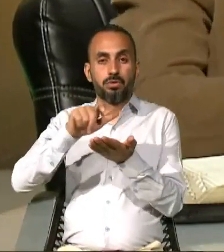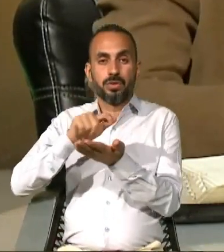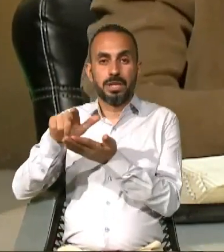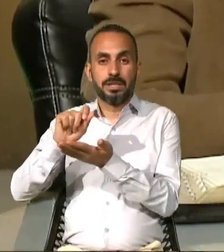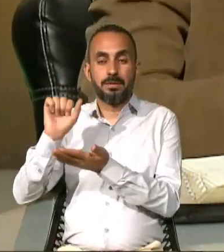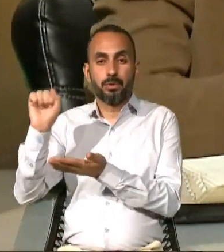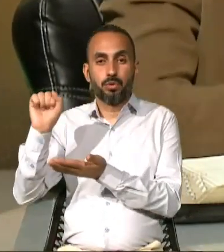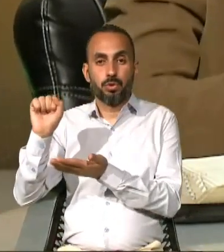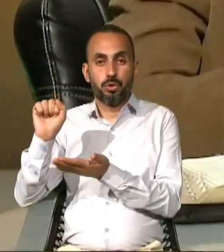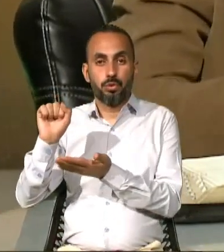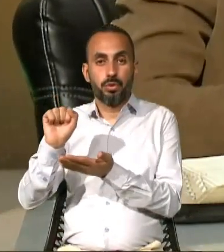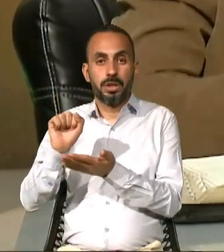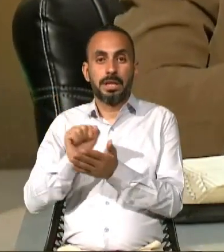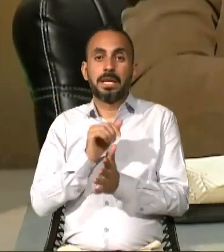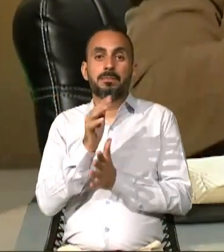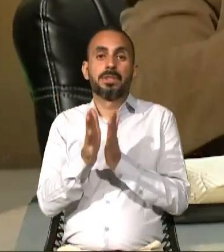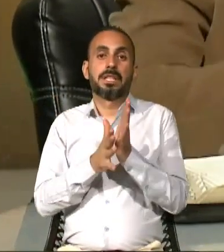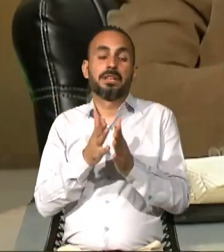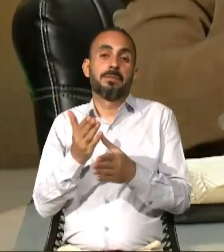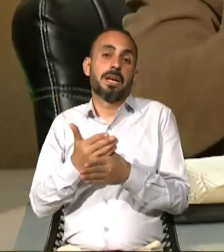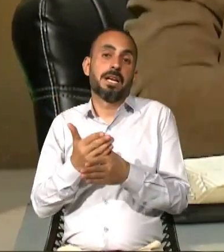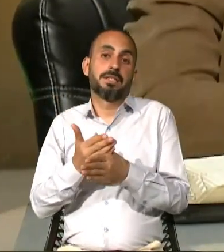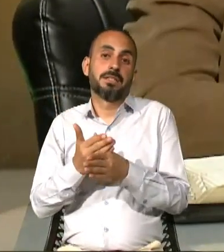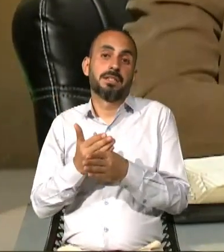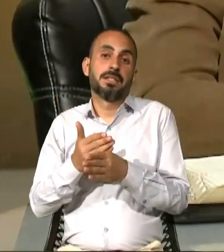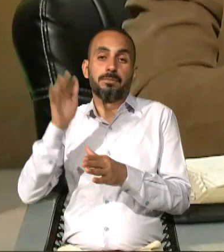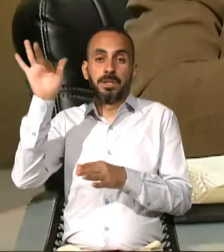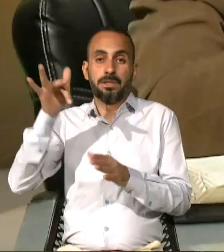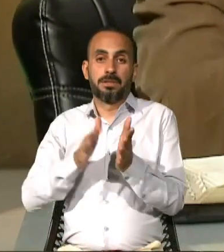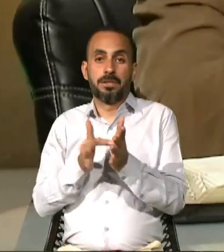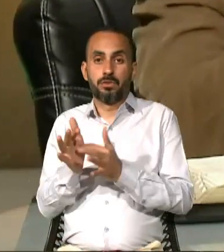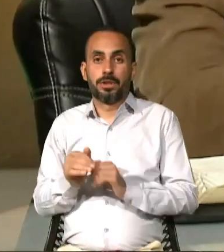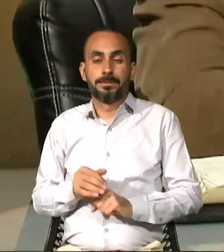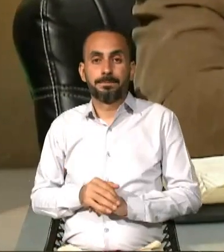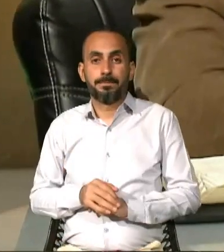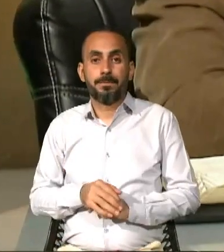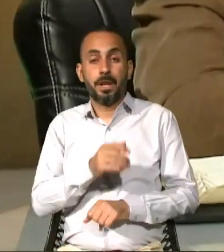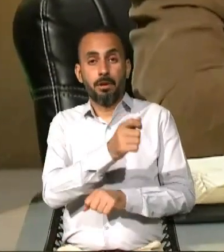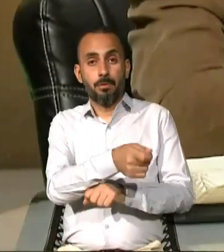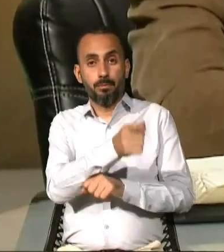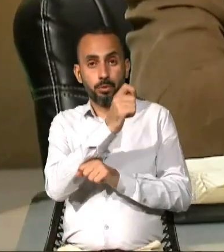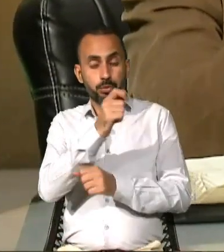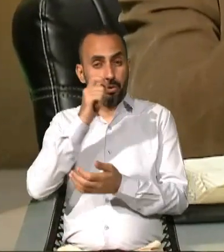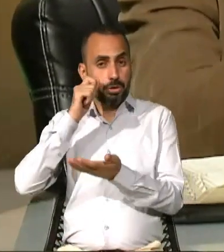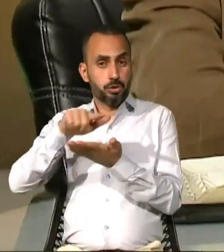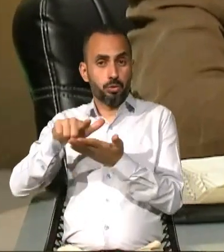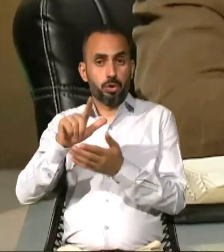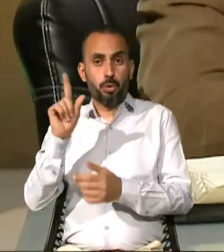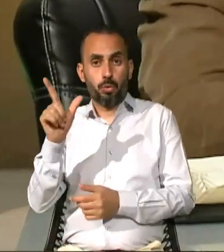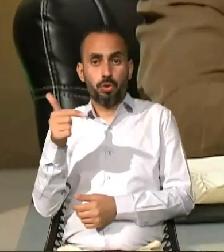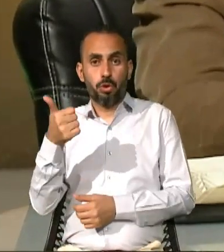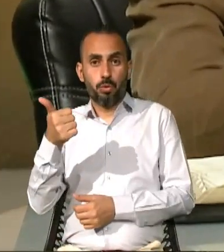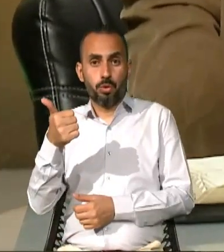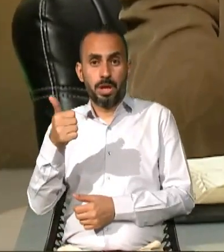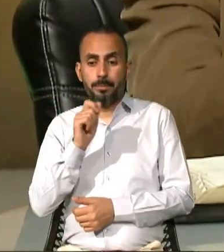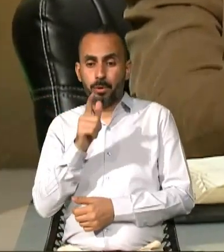مجيء المسيح. خليني اجي لبطرس الرسول. بطرس الرسول الاولى اتكلم زي ما كنا بنقول نهايه كل شيء قد اقتربت. بطرس